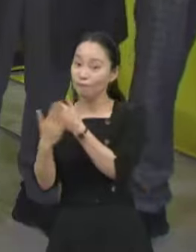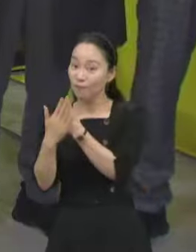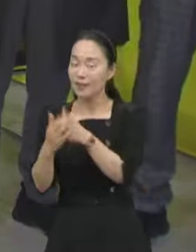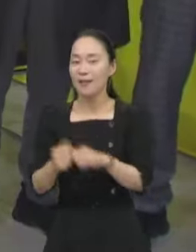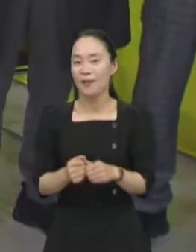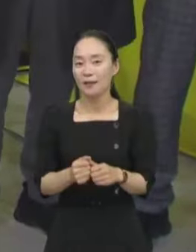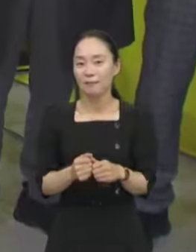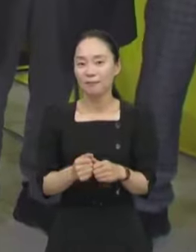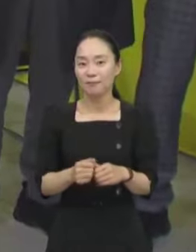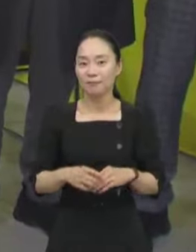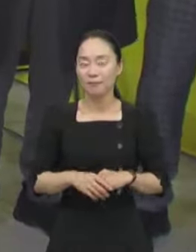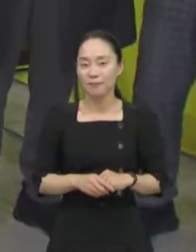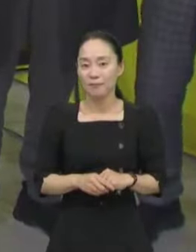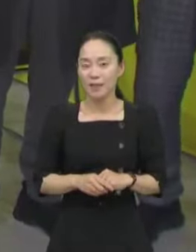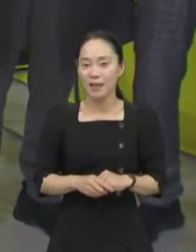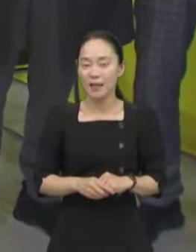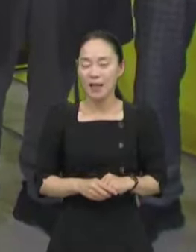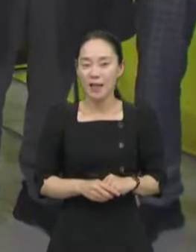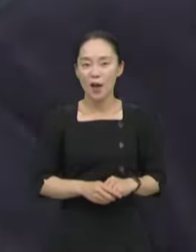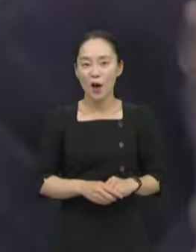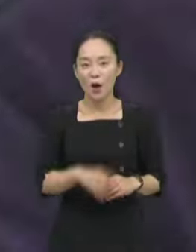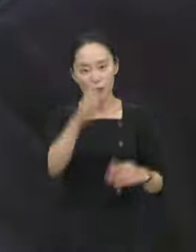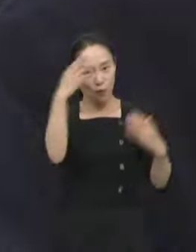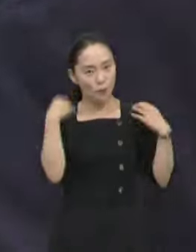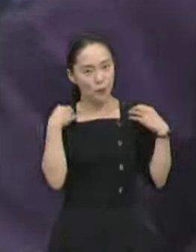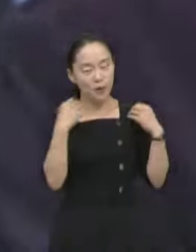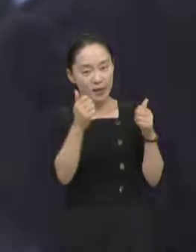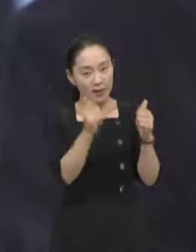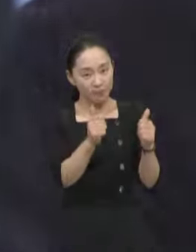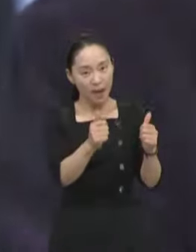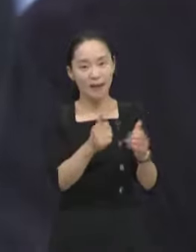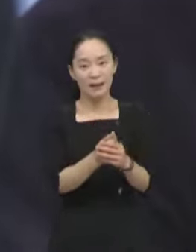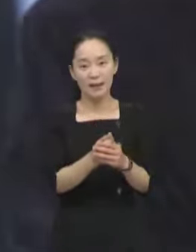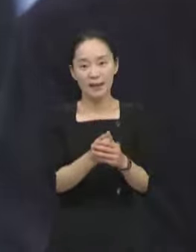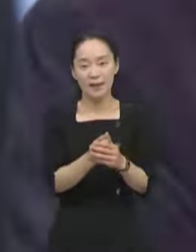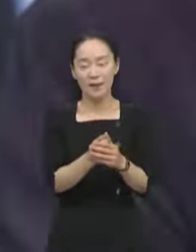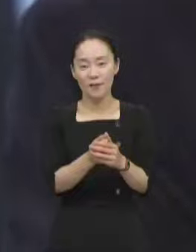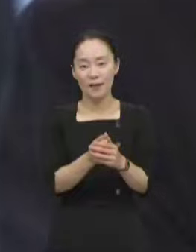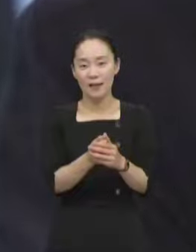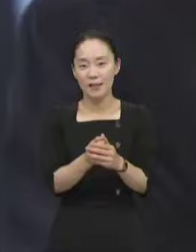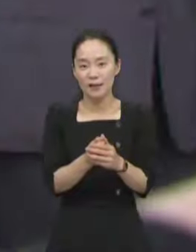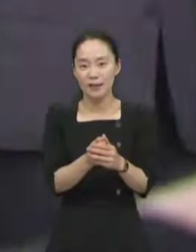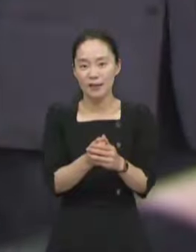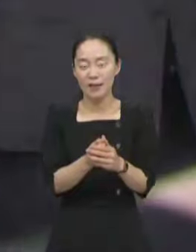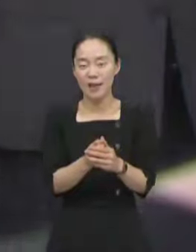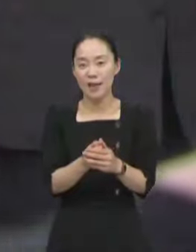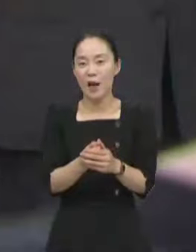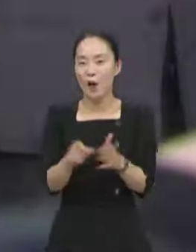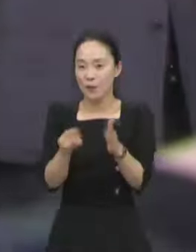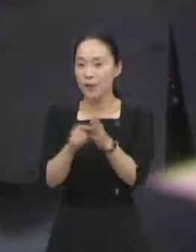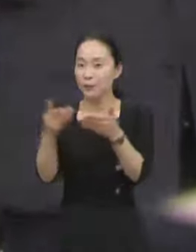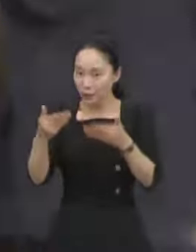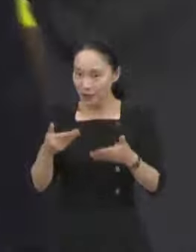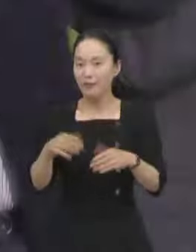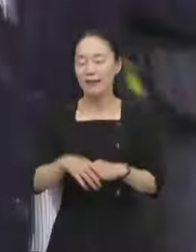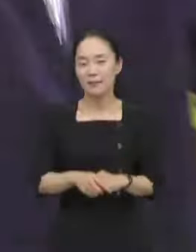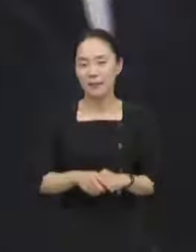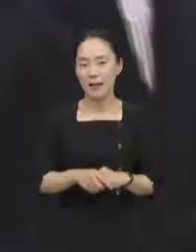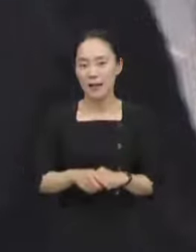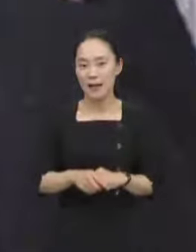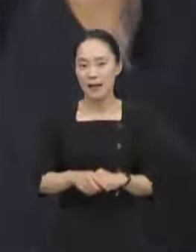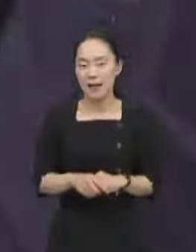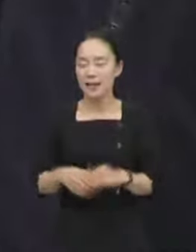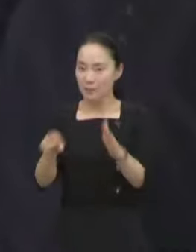근데 이분들이 정권 심판, 정권 교체에 함께할 정신이다 이런 신뢰를 보여주신 거 아닌가 싶고요. 그 신뢰에